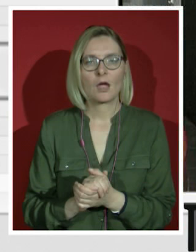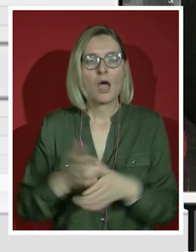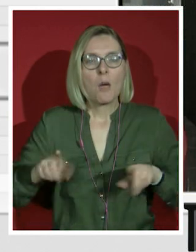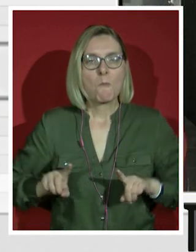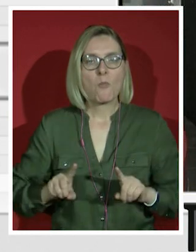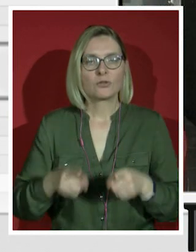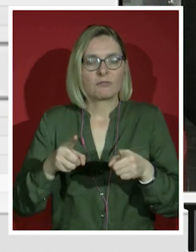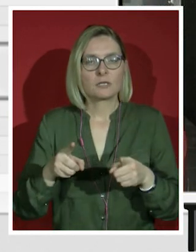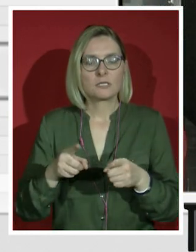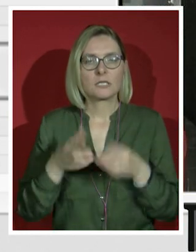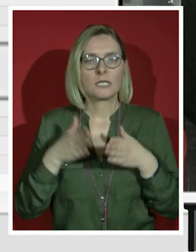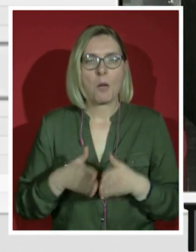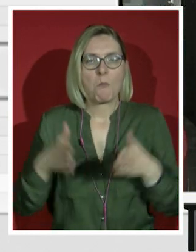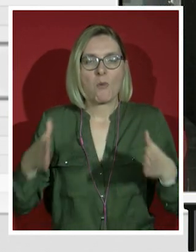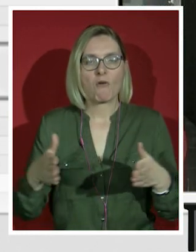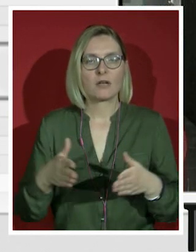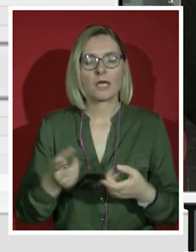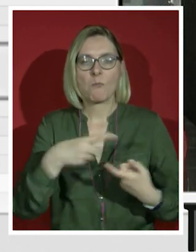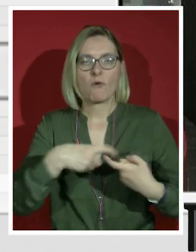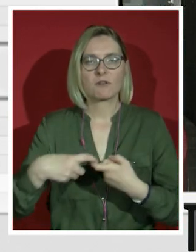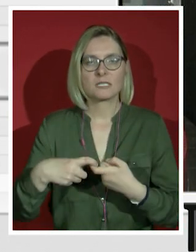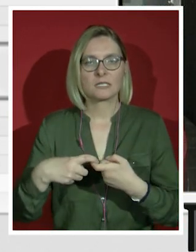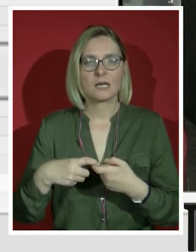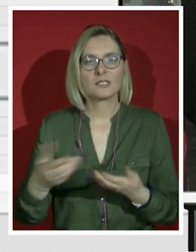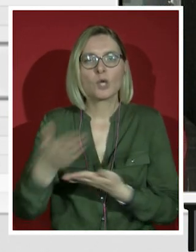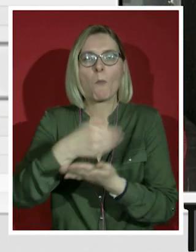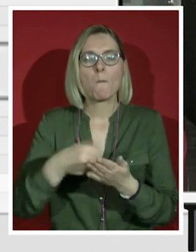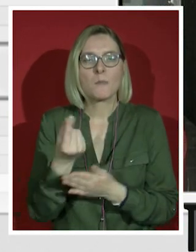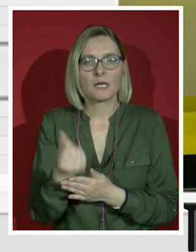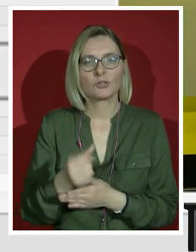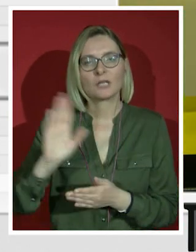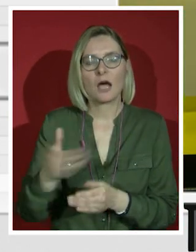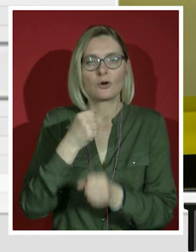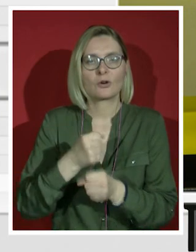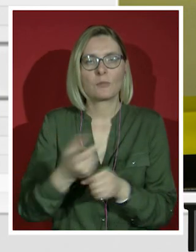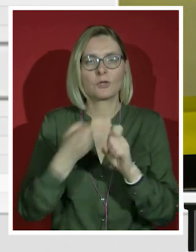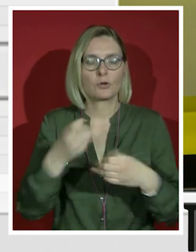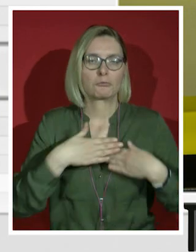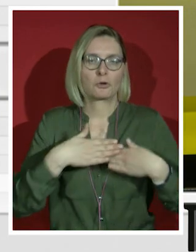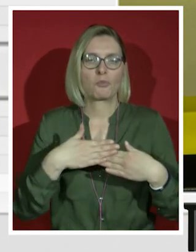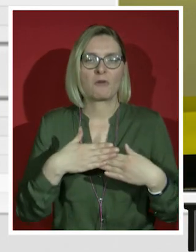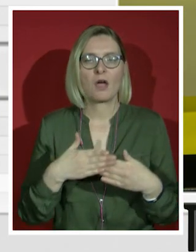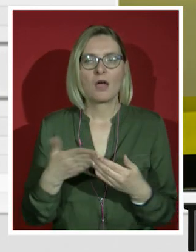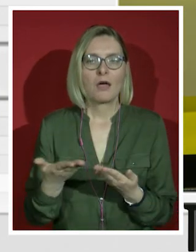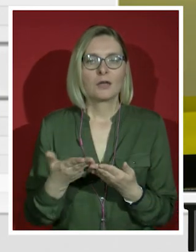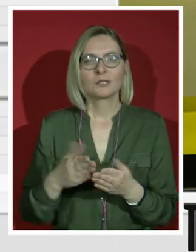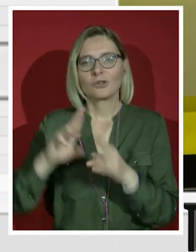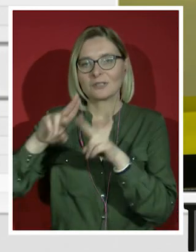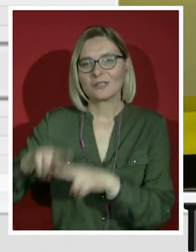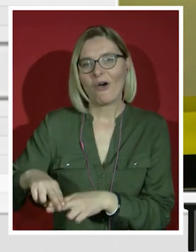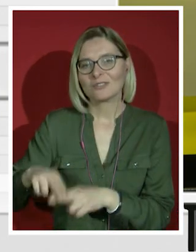Мотивацијата најповеќе е поврзана со приходот. Ако го работат од љубов, тогаш се занемарува, нели тој